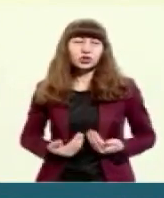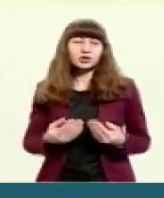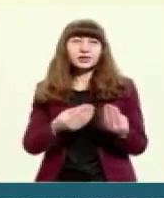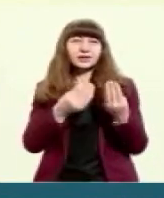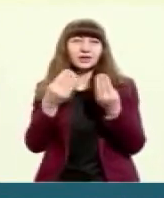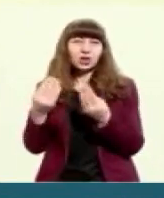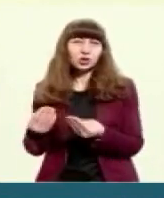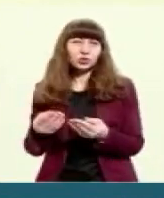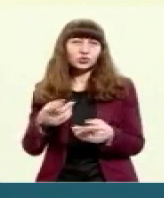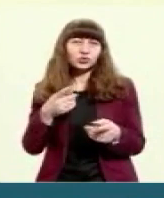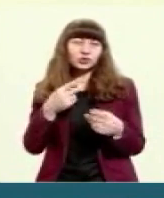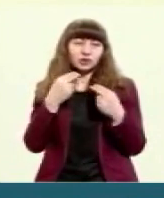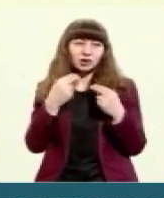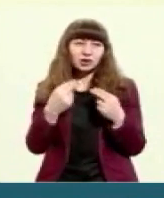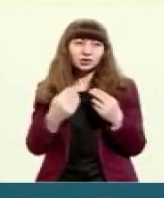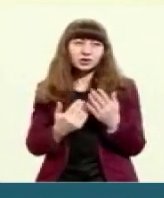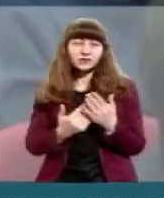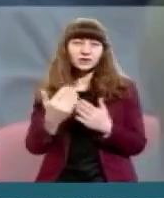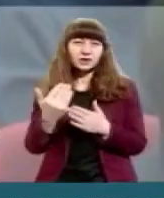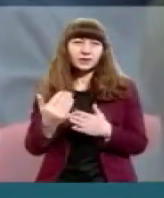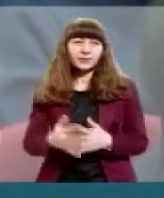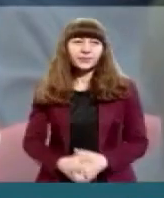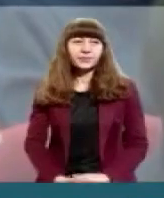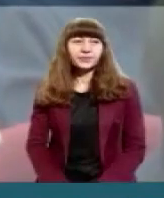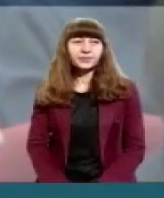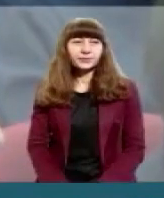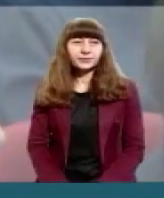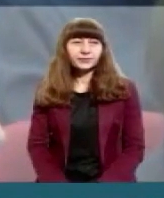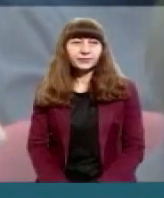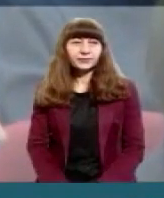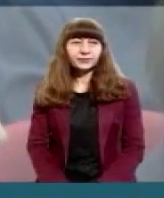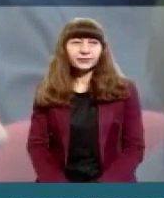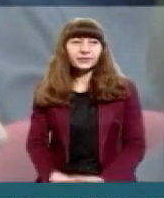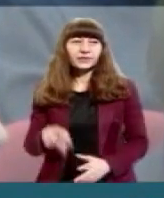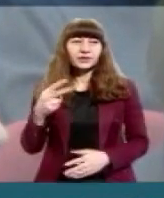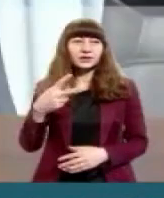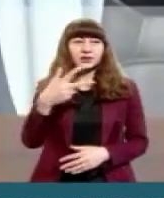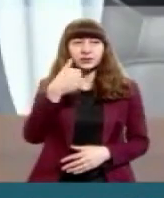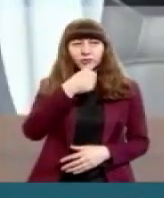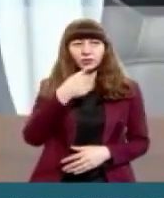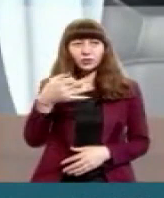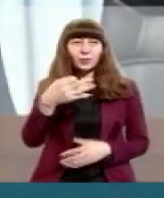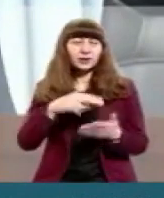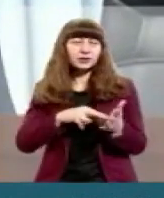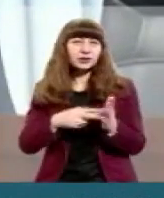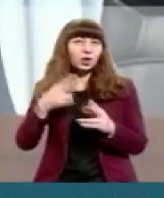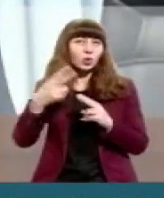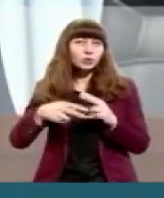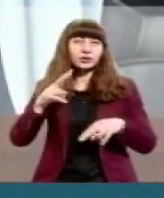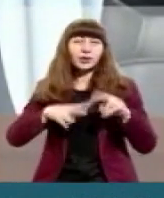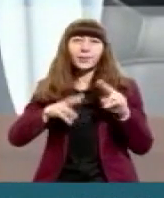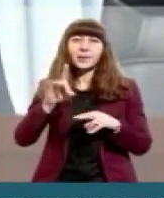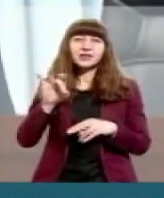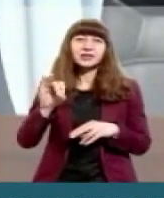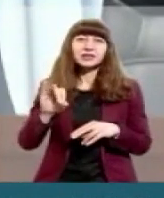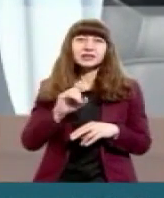дает надежность, да, переподключения будут. В 2023 году в области планируется завершить строительство подстанции